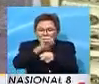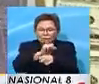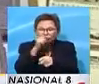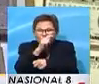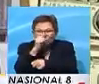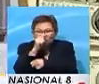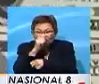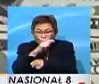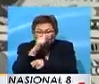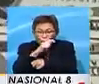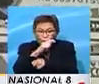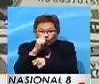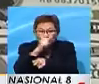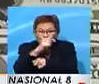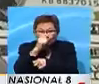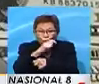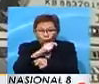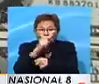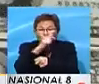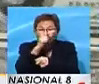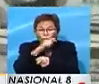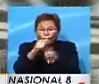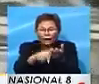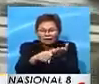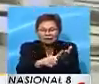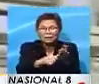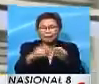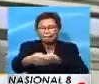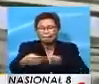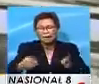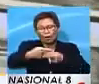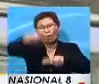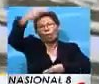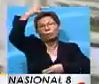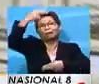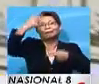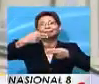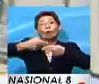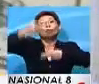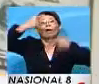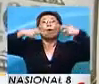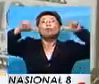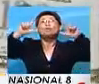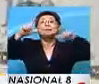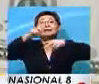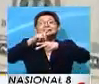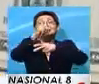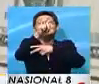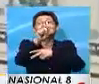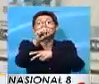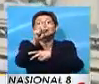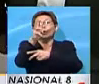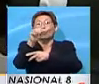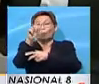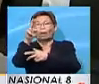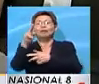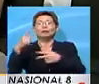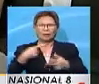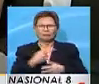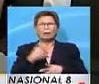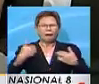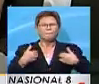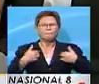dalam bilik hotel yang terkenal di taw kemudian kita juga ada